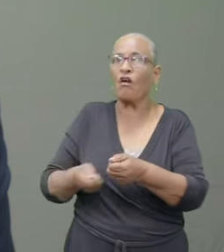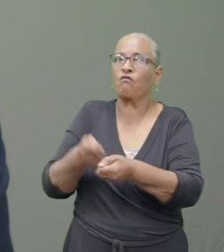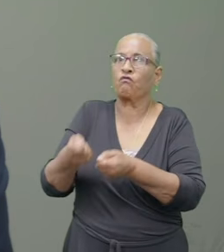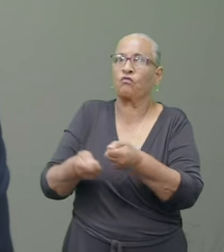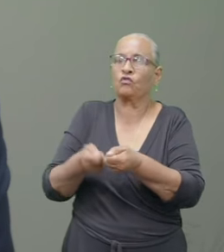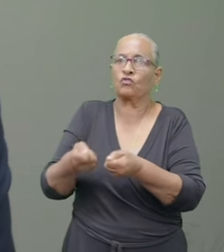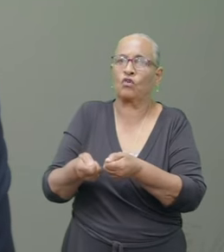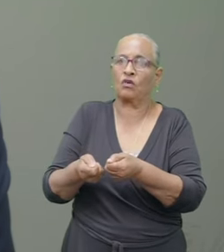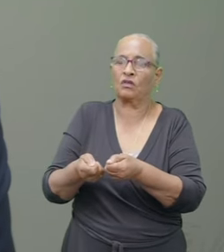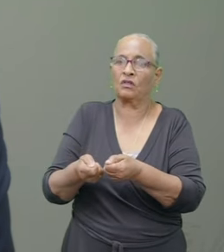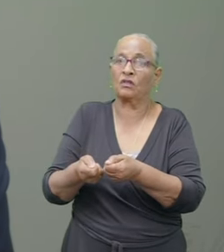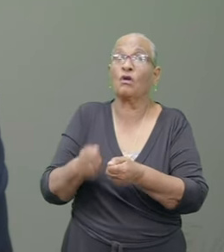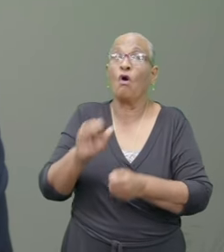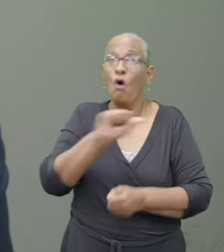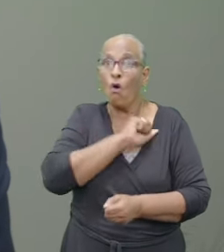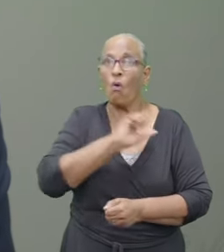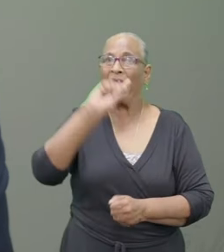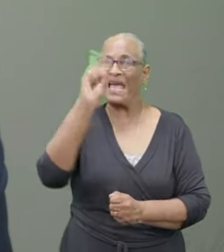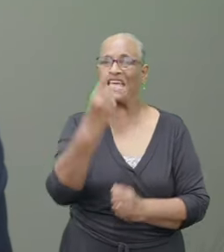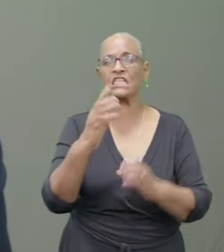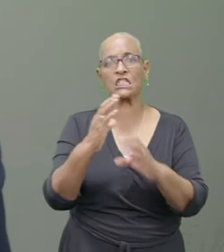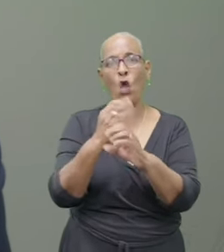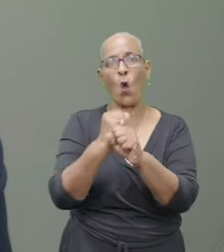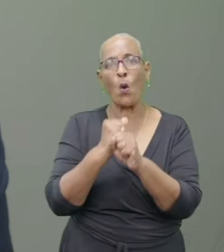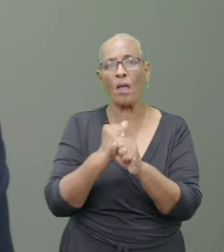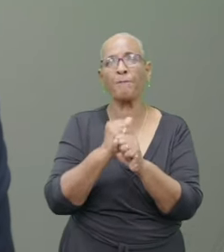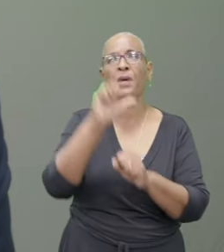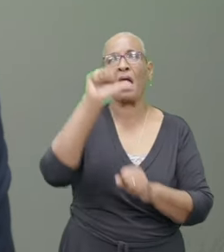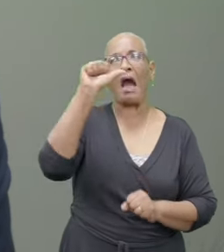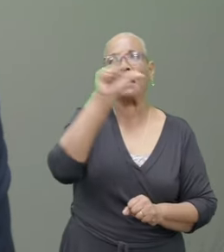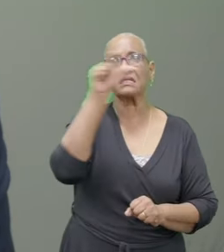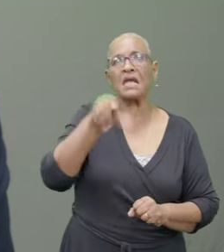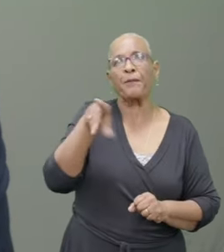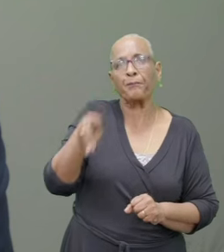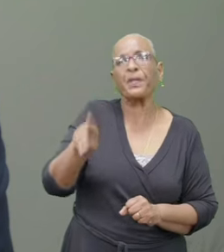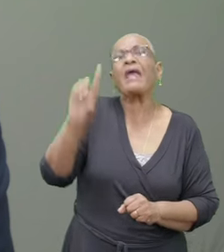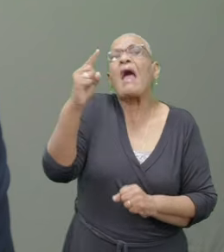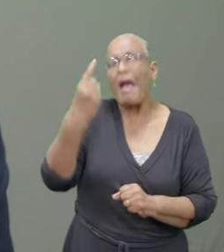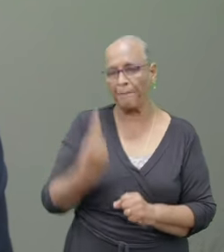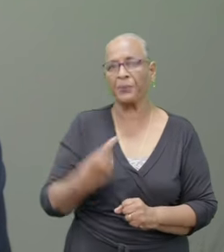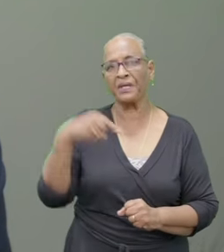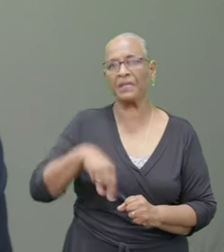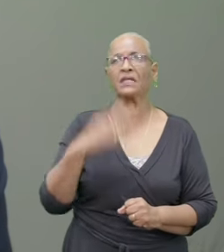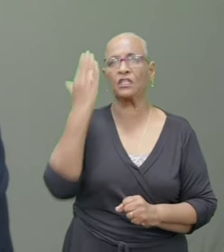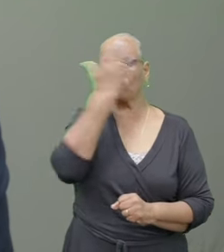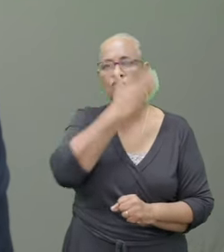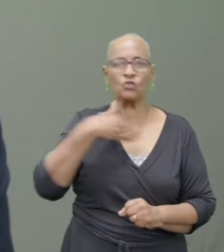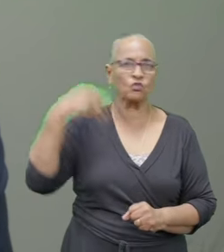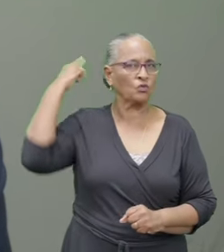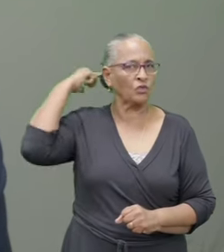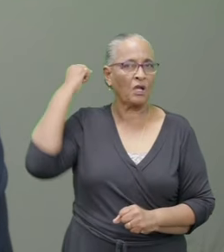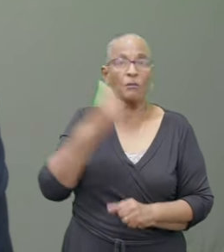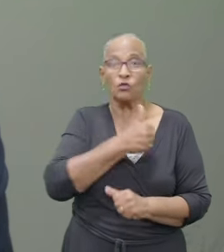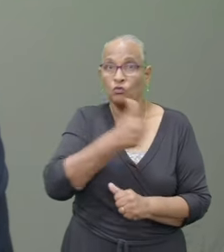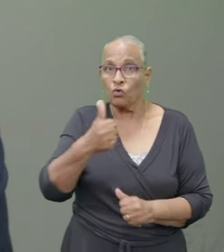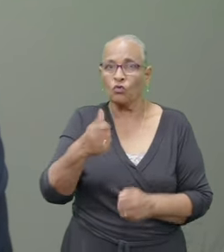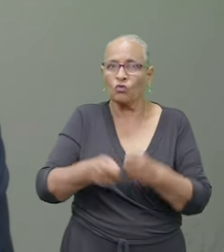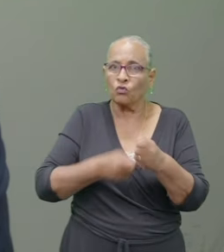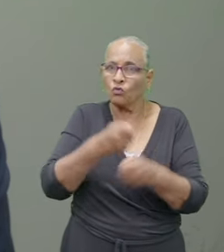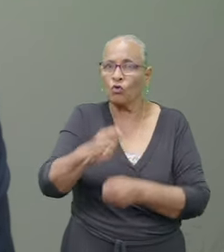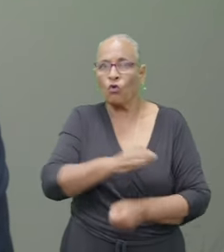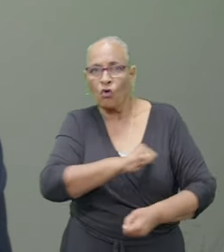tot interventies, tot invasieve procedures, tot tertiaire zorg, tot neurochirurgie,